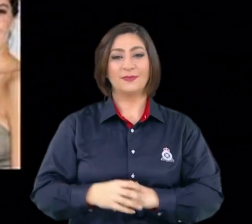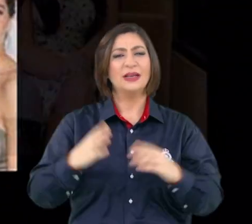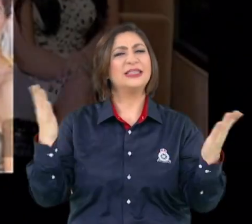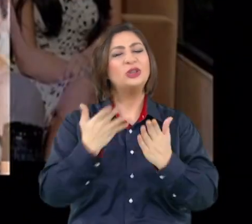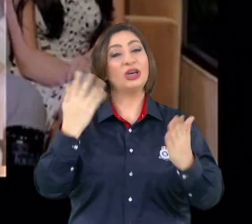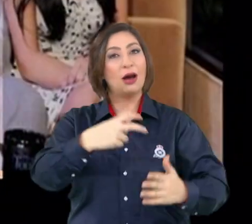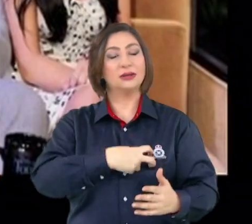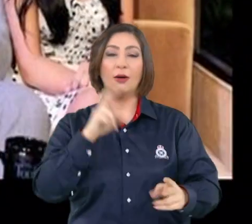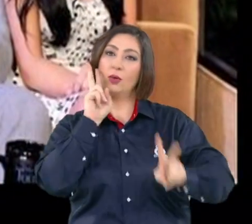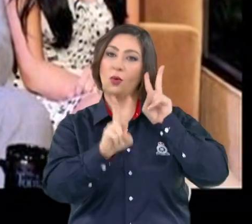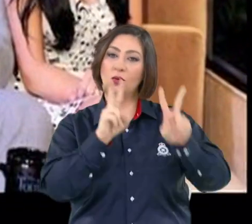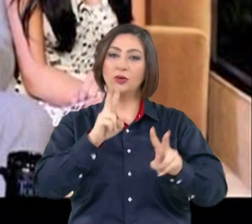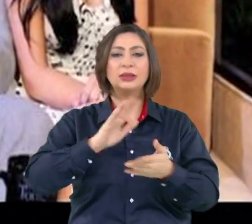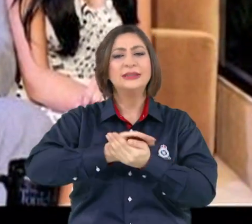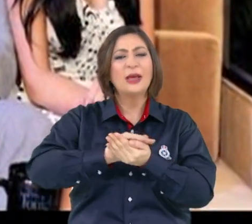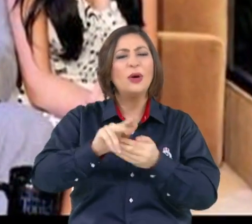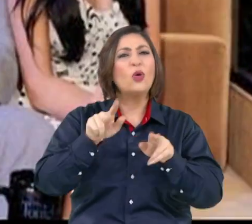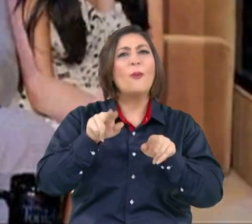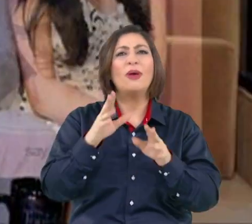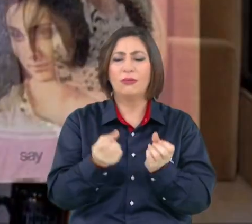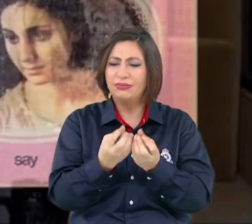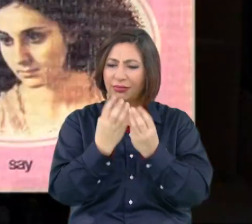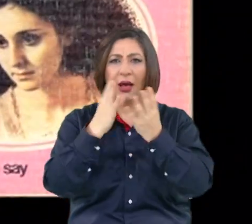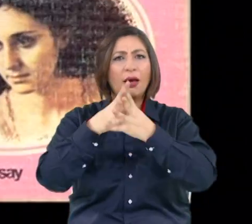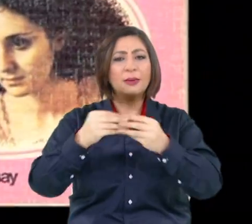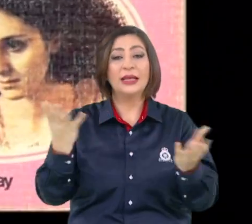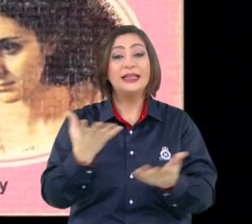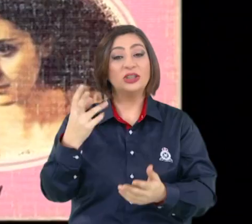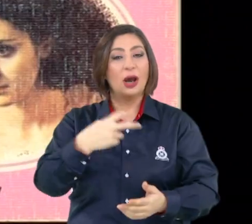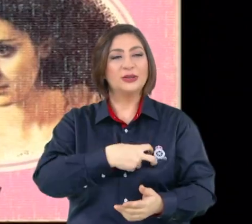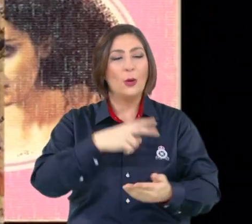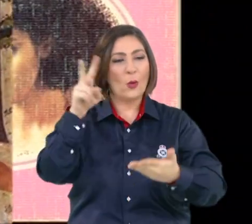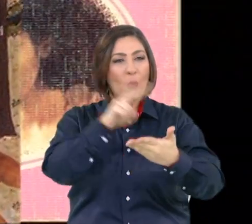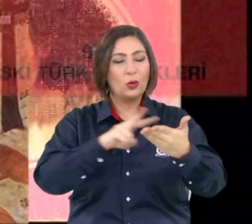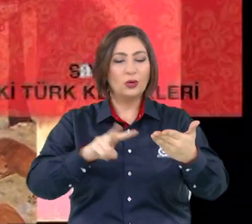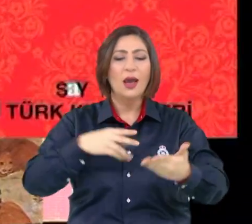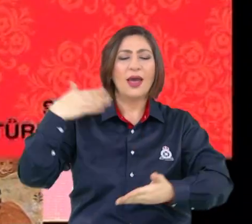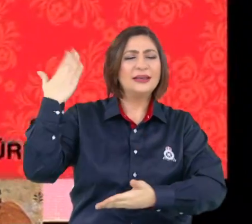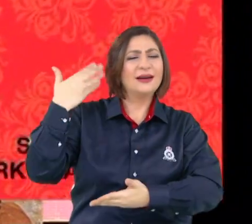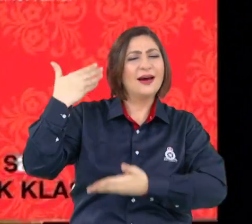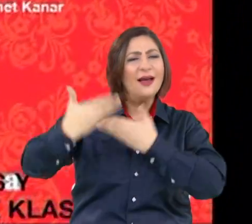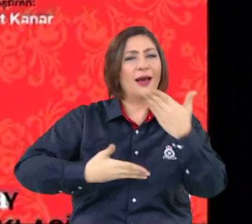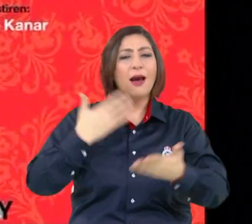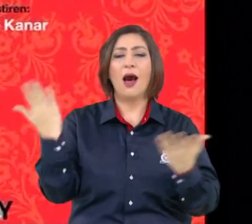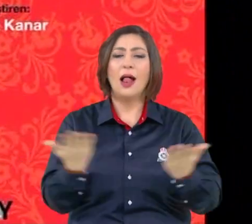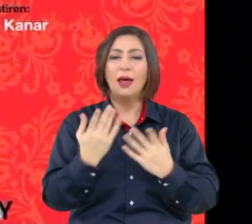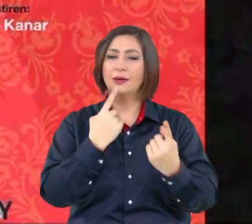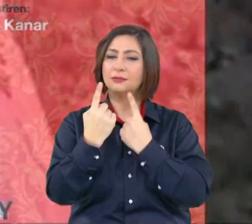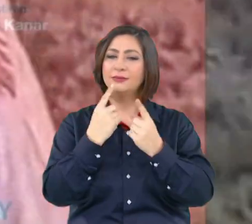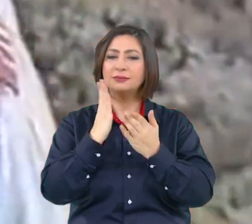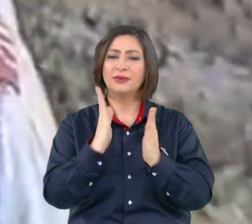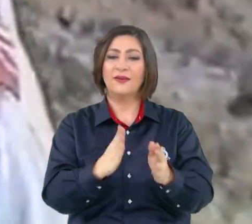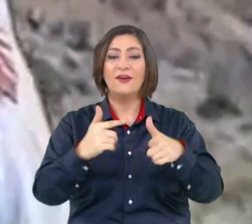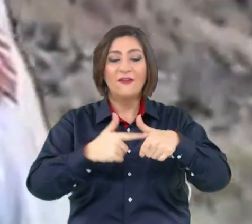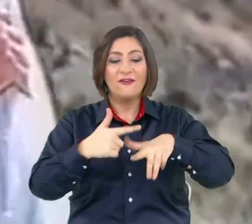Nice aşklar gördük, sabun köpüğü gibiydiler. Nice aşklar okuduk, efsaneleri halen dillerdeydi.